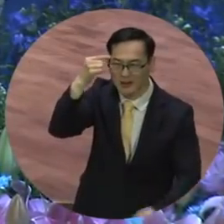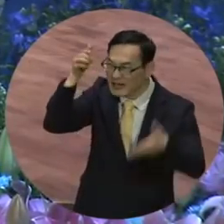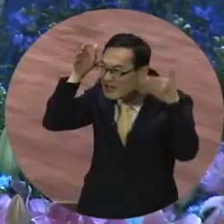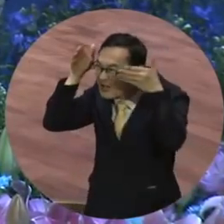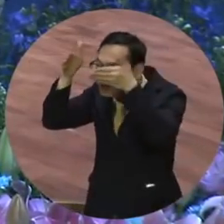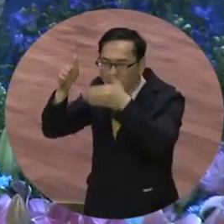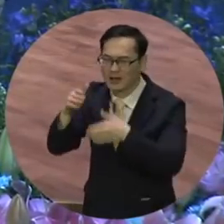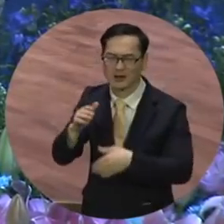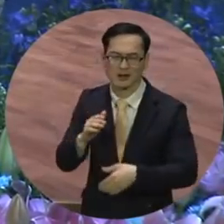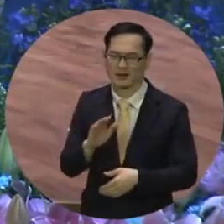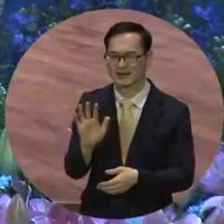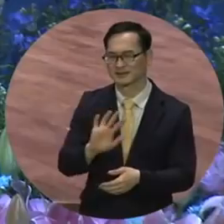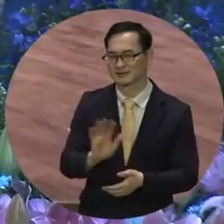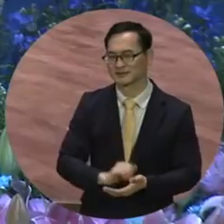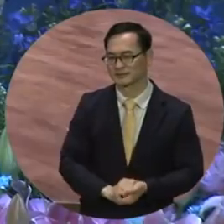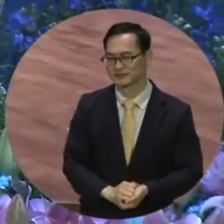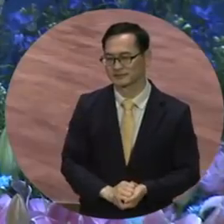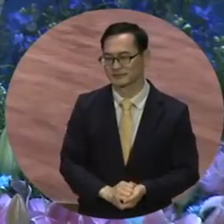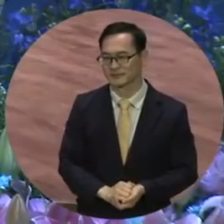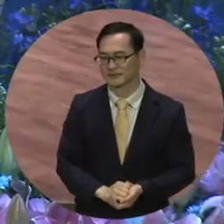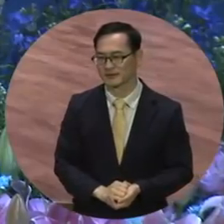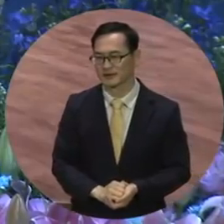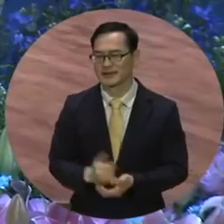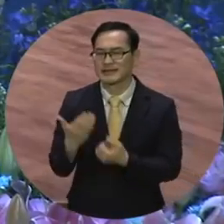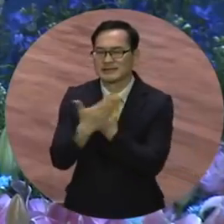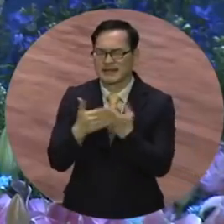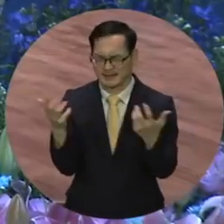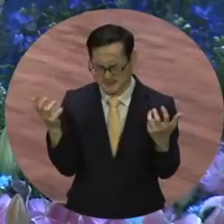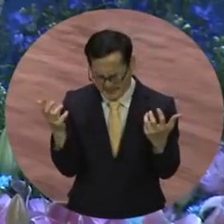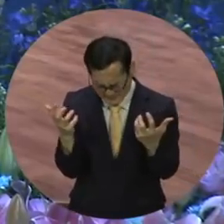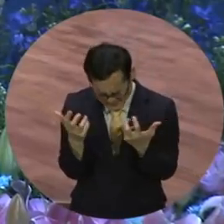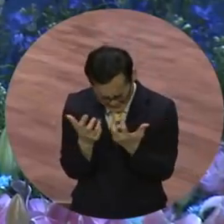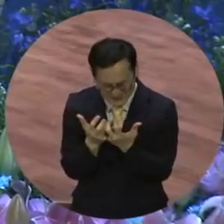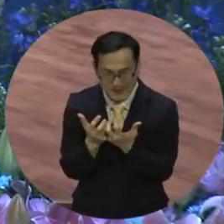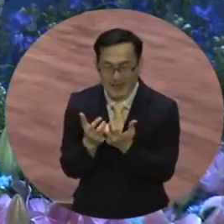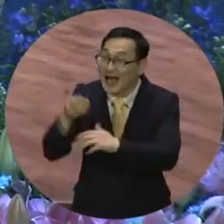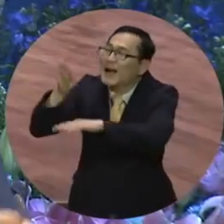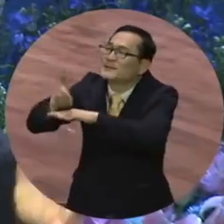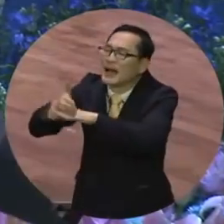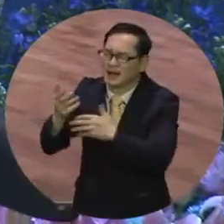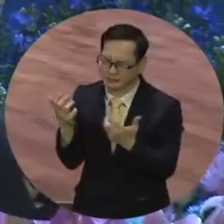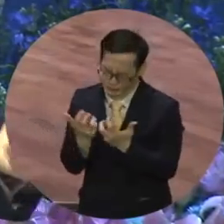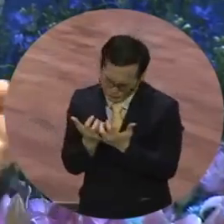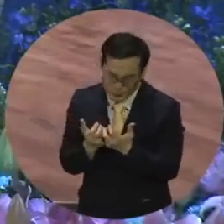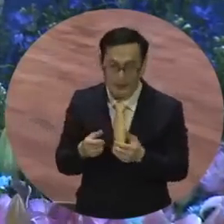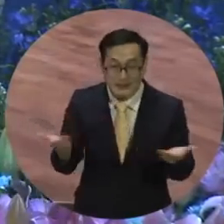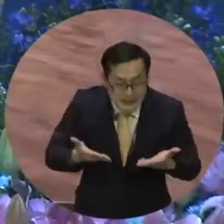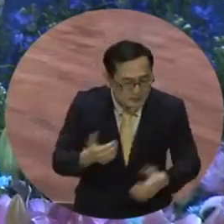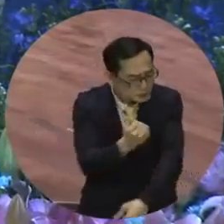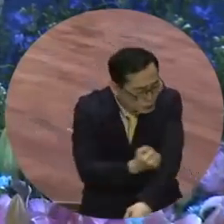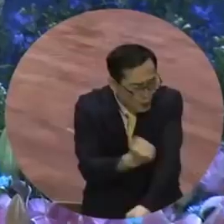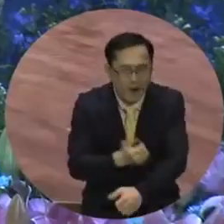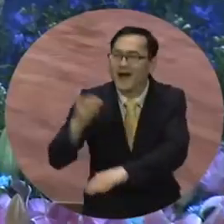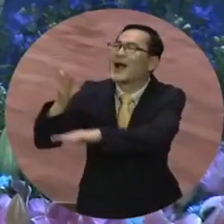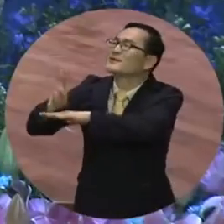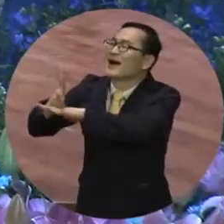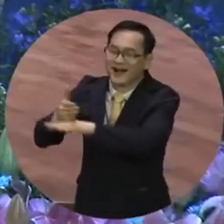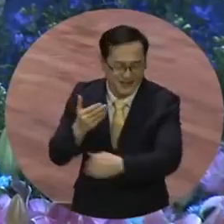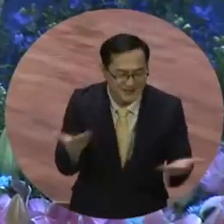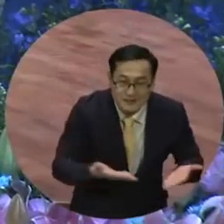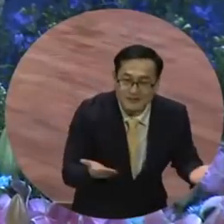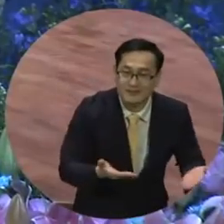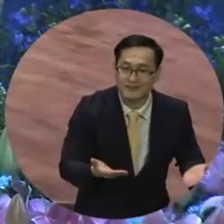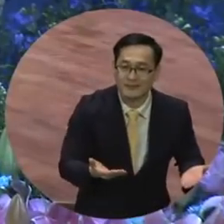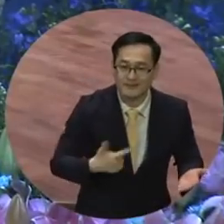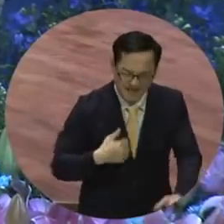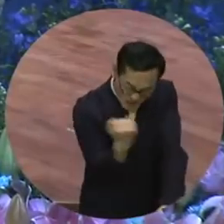아니잖아요. 늘 갈급하면 가시기 바랍니다. 늘 감사하는, 아니, 일 동안 했는데 월급을 주니 얼마나 고맙습니까?